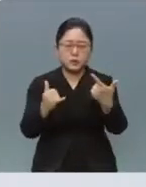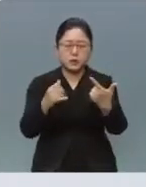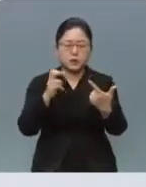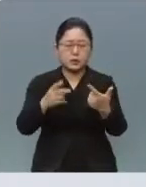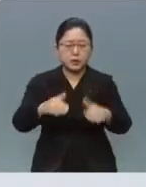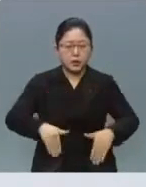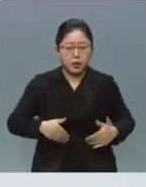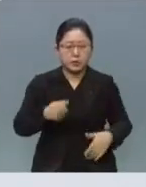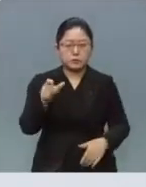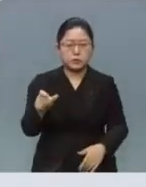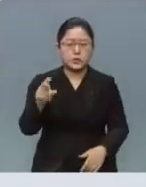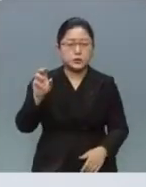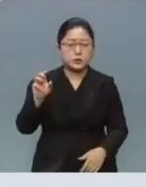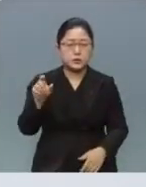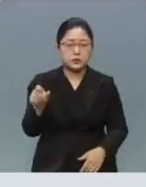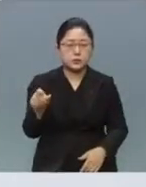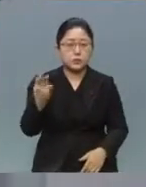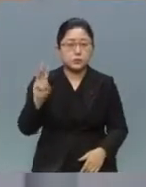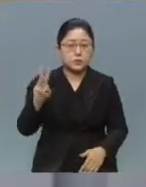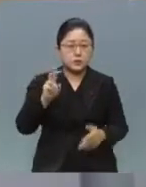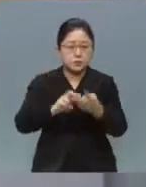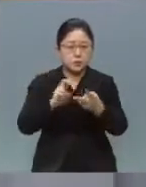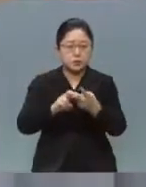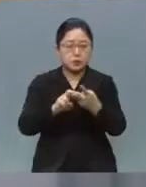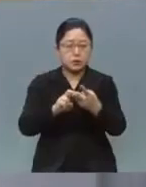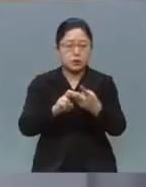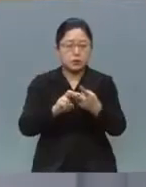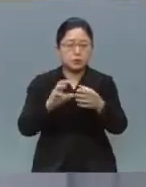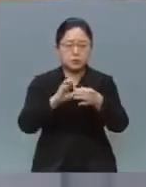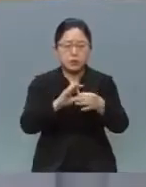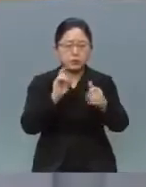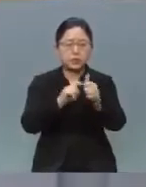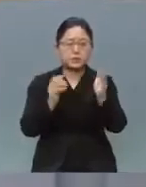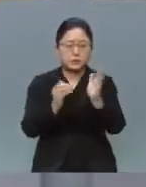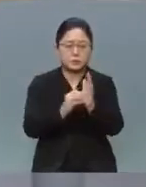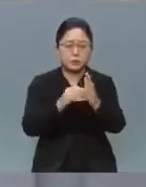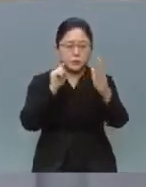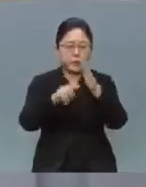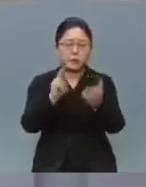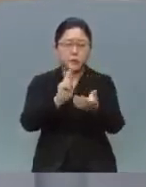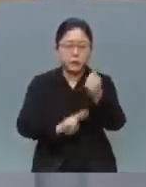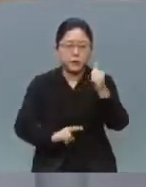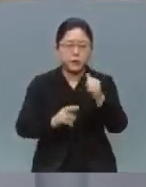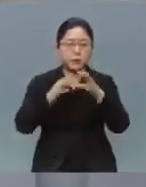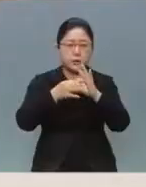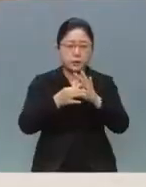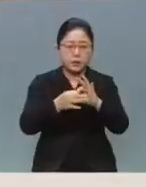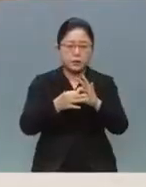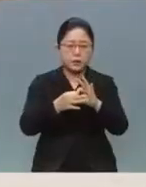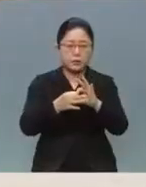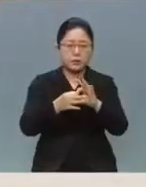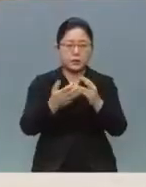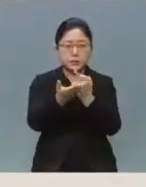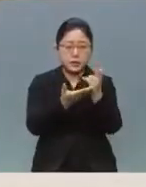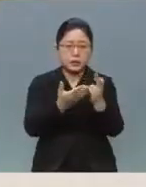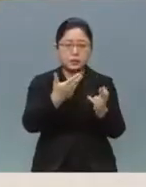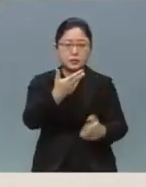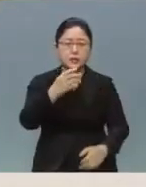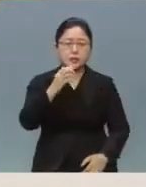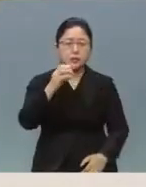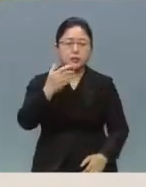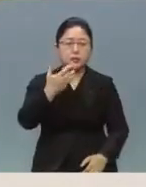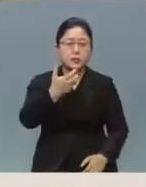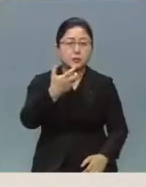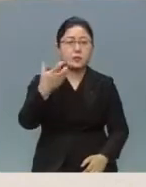그리고 남구 G3 센터 관련 3명이 추가로 확진됐습니다. 유사 방문 판매 관련자, 제주 7080